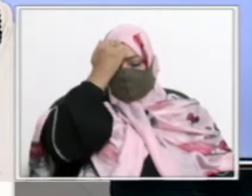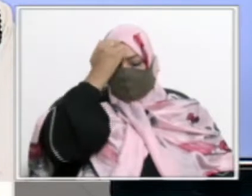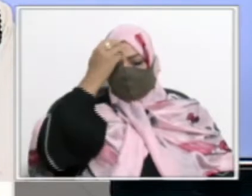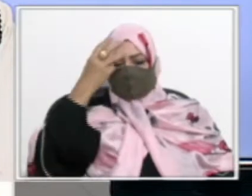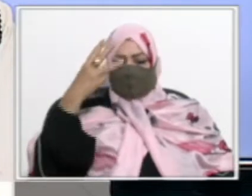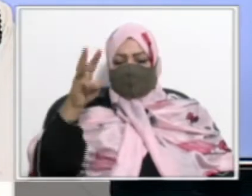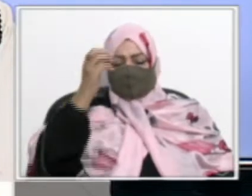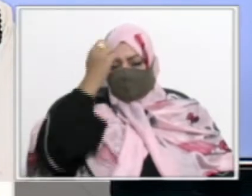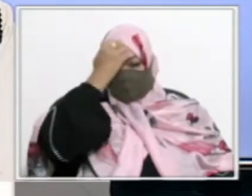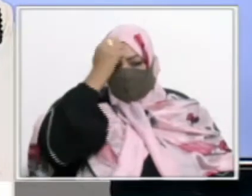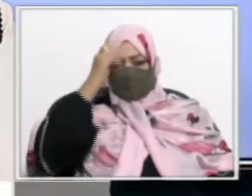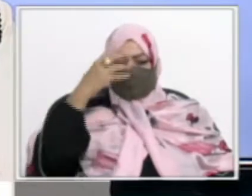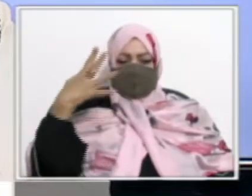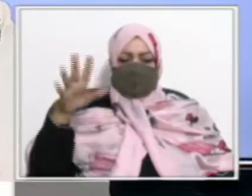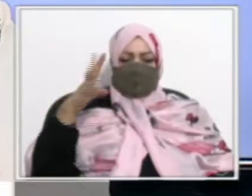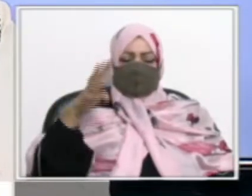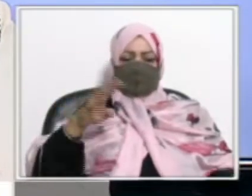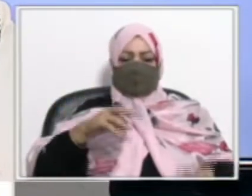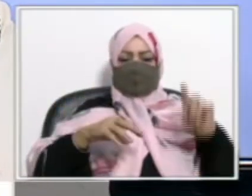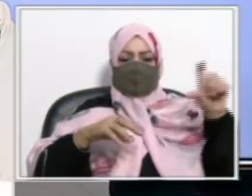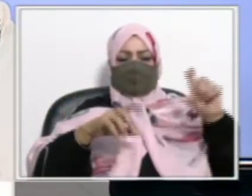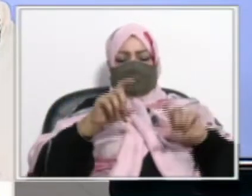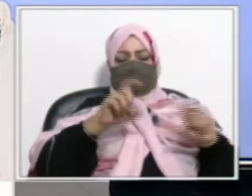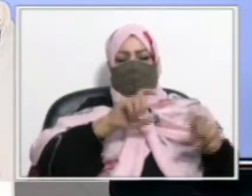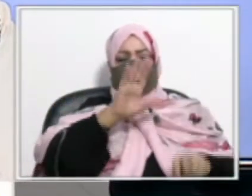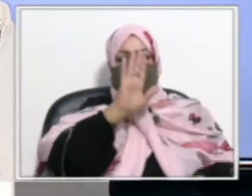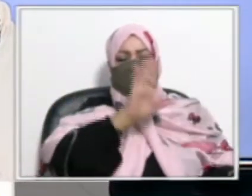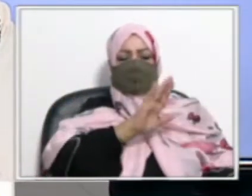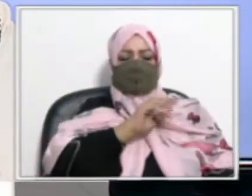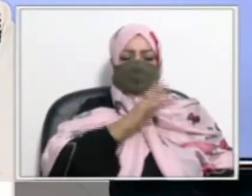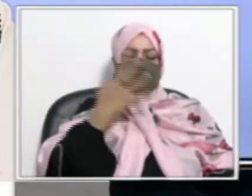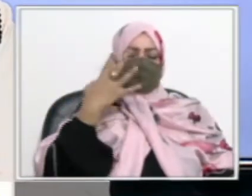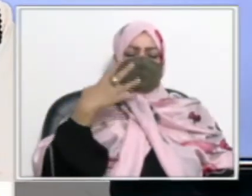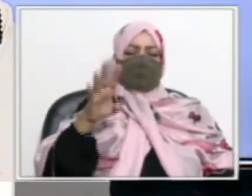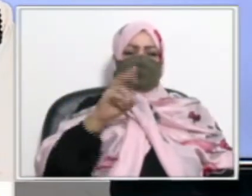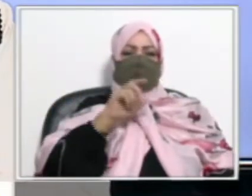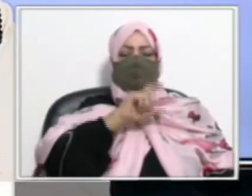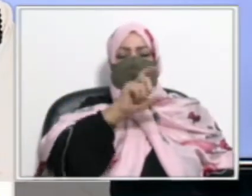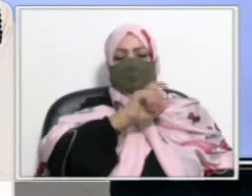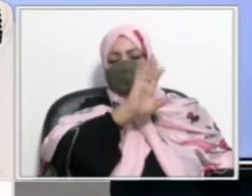هذا في الشيك هذا في الشيك واحد. ايه في حسابك انت يعني في البنك في حسابك تقصد